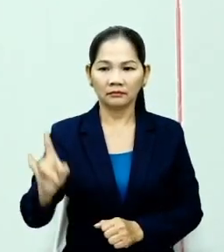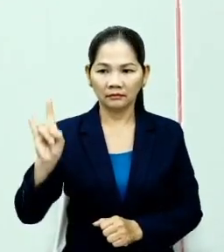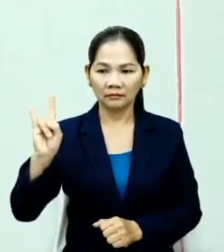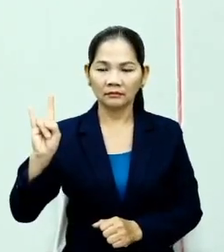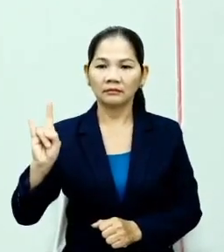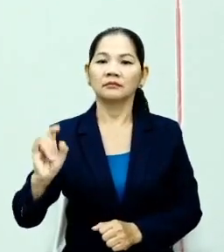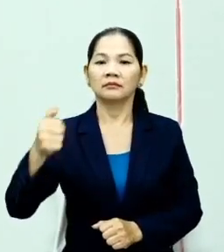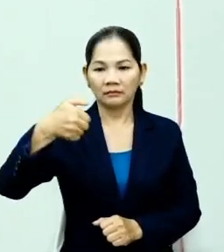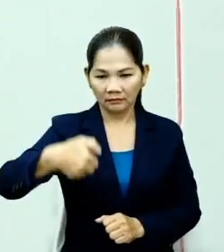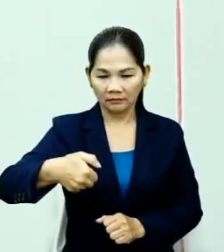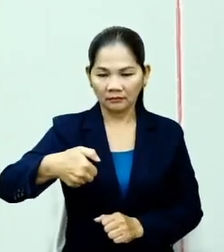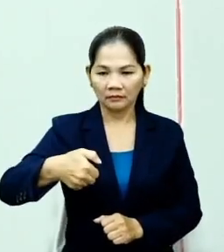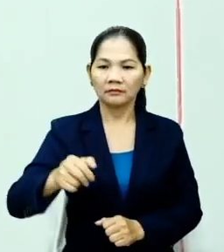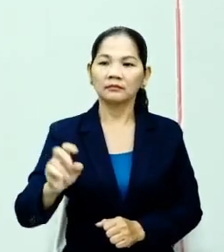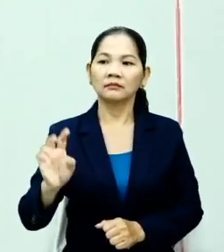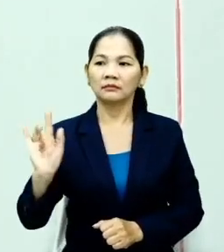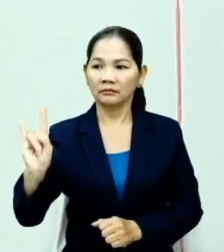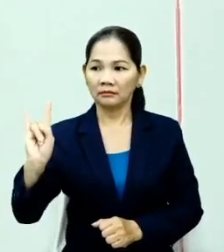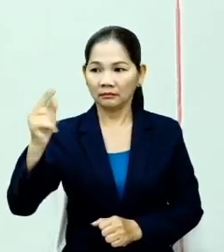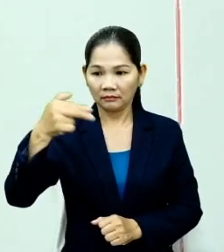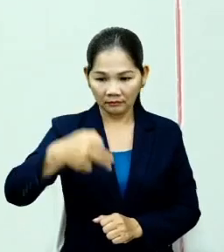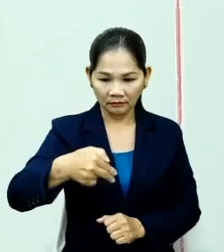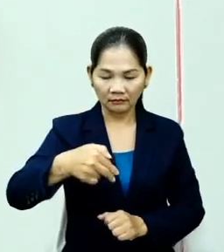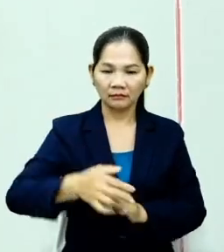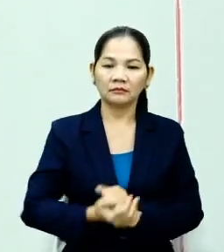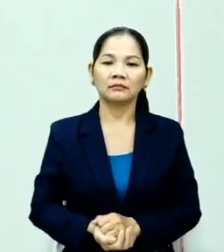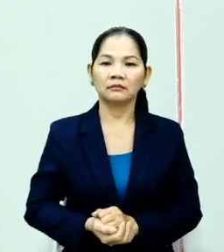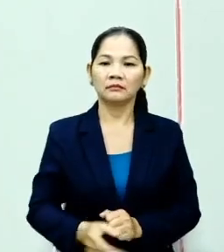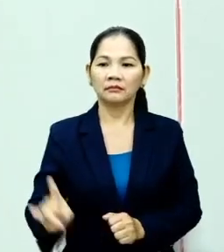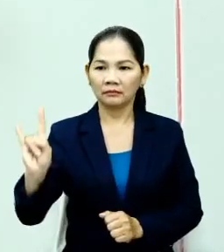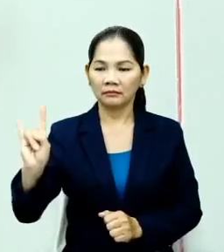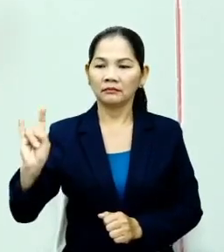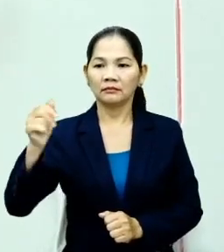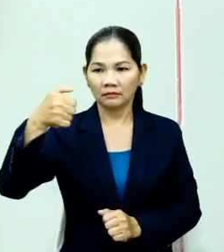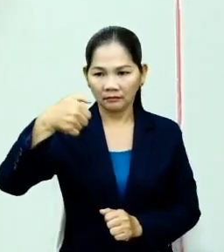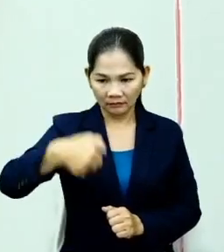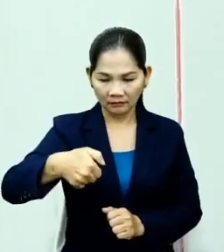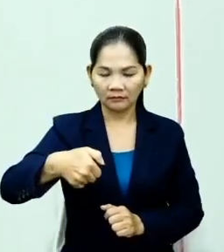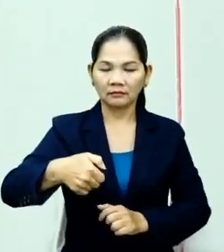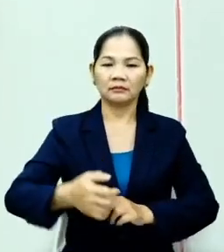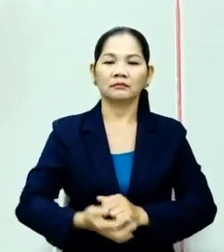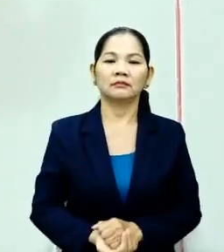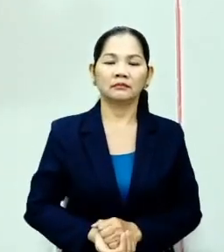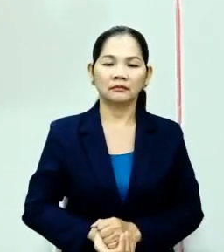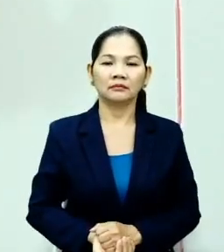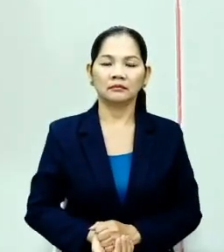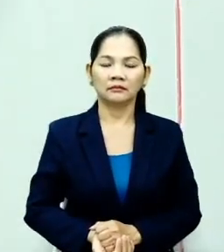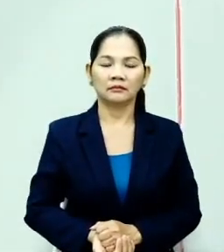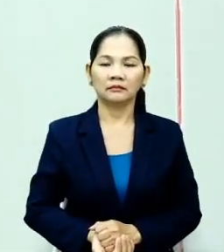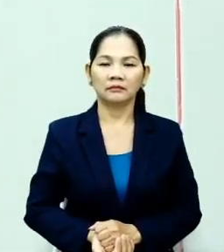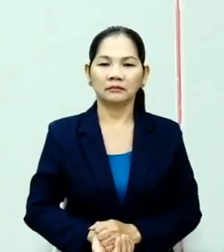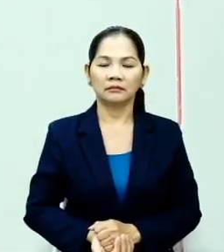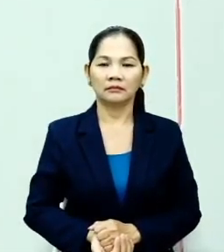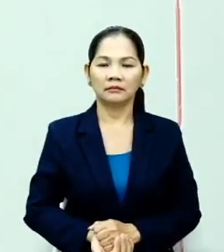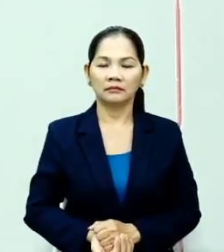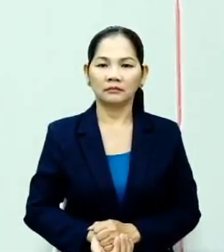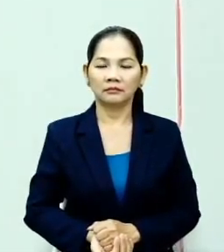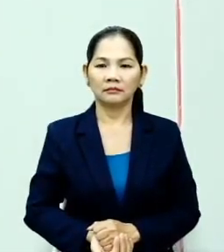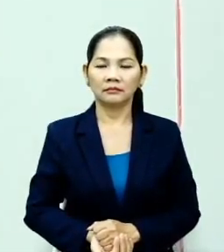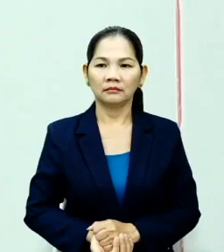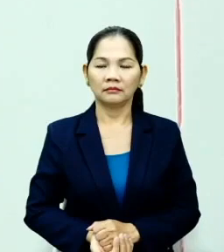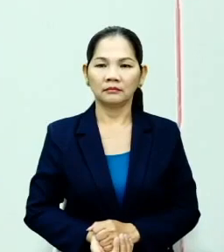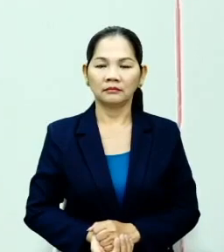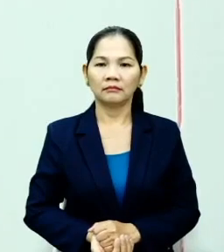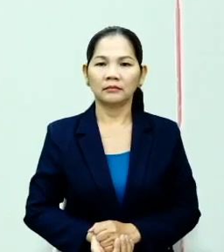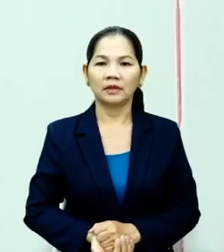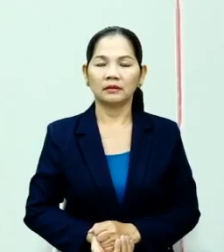mô chừng tố mà tổ mô chừng nô mà nô trái là con an cho mùi